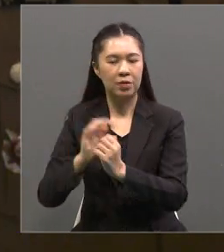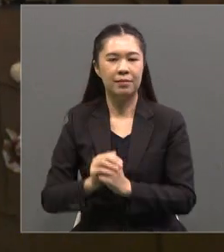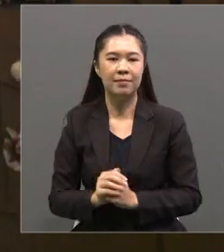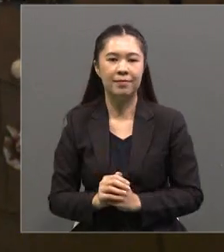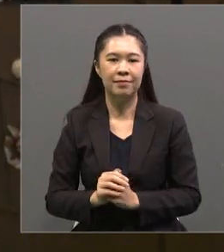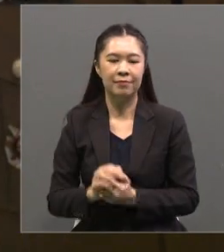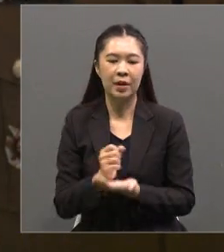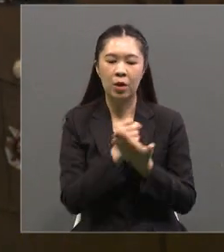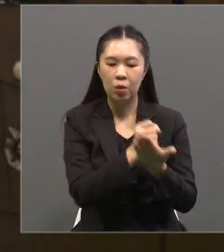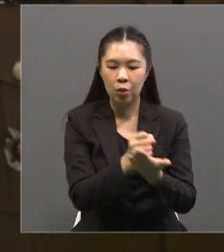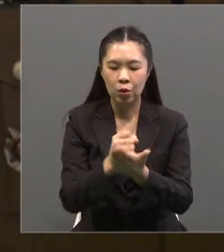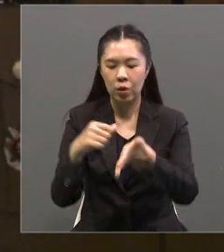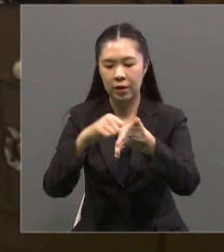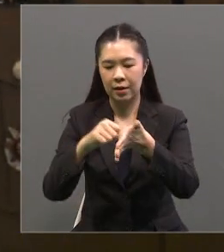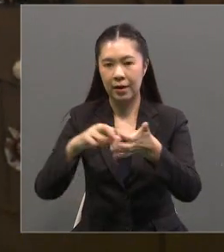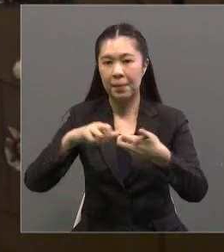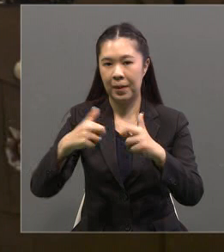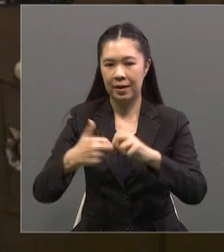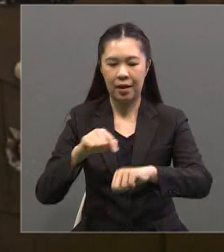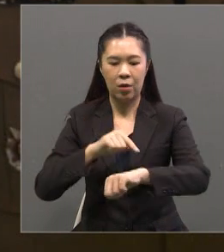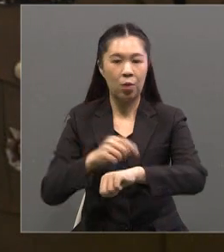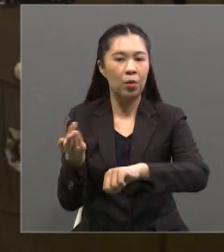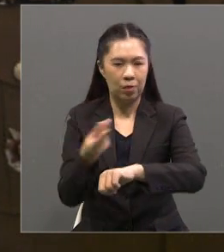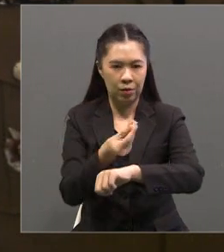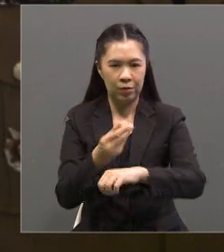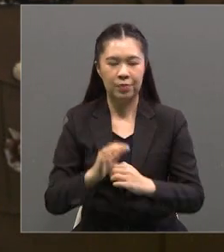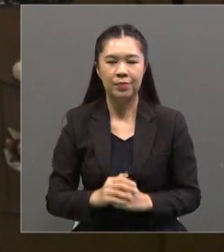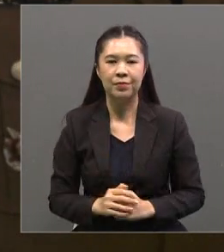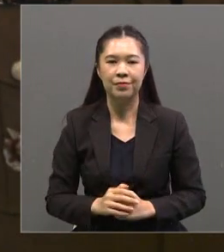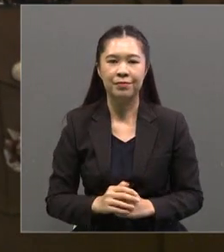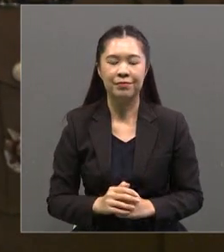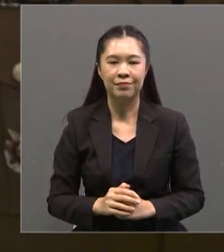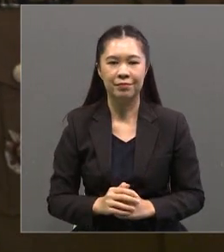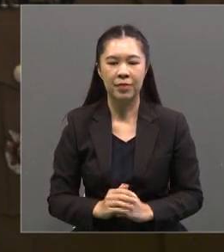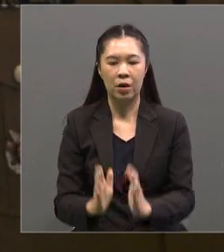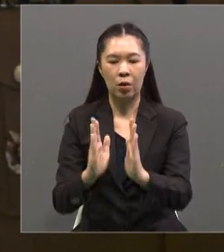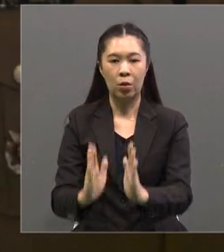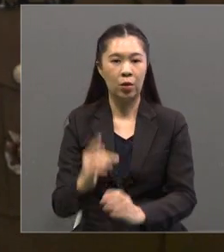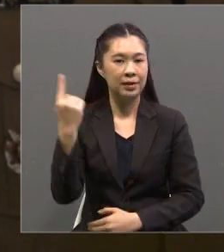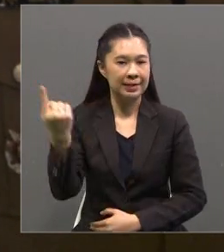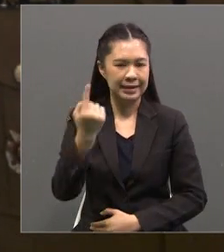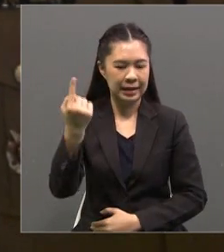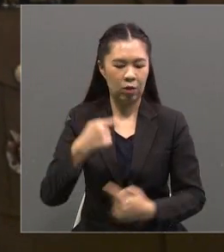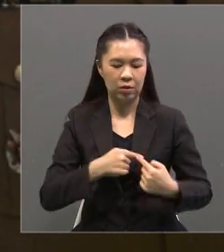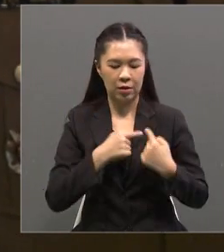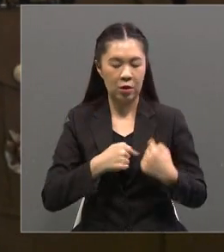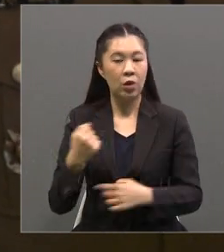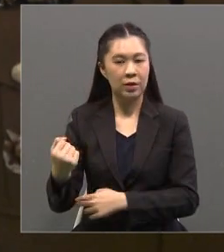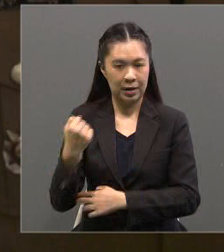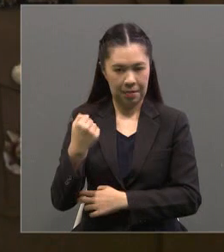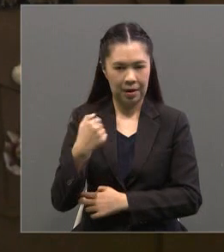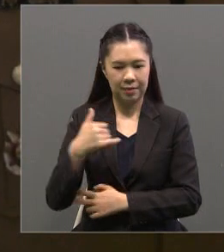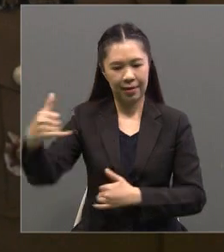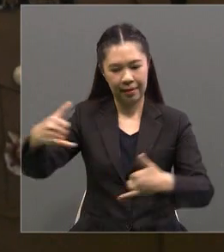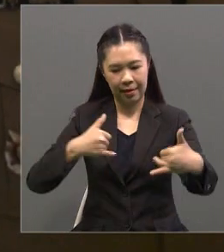ไปช่วยเหลือแก้ไขปัญหาได้อย่างทันท่วงทีอันจะทำให้นักท่องเที่ยวเกิดความเชื่อมั่นในการมาท่องเที่ยว